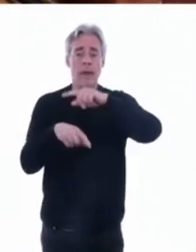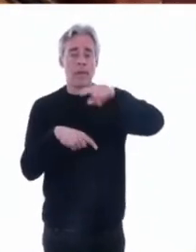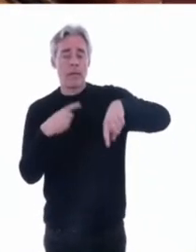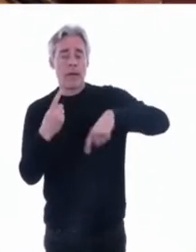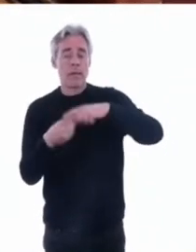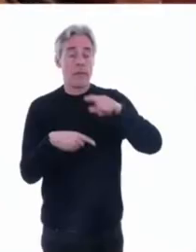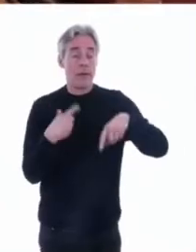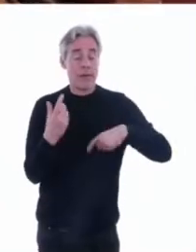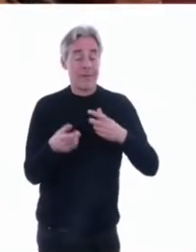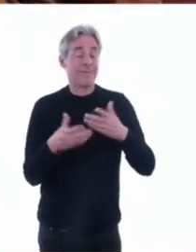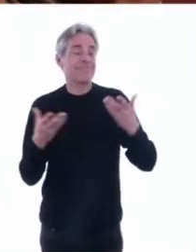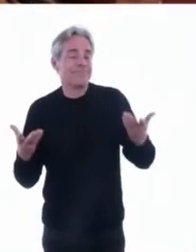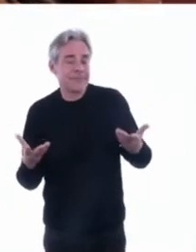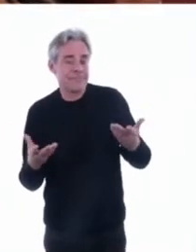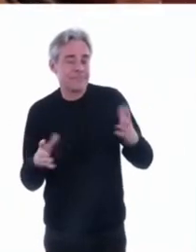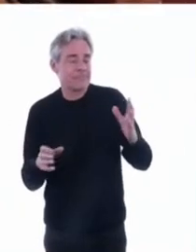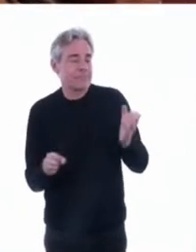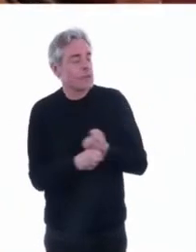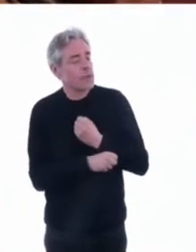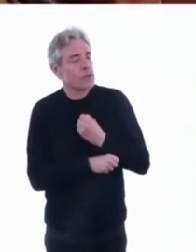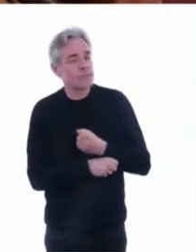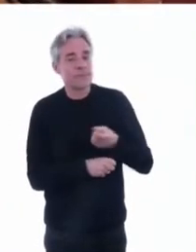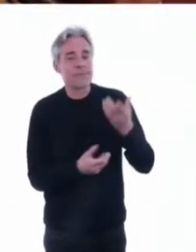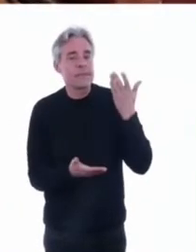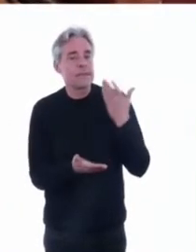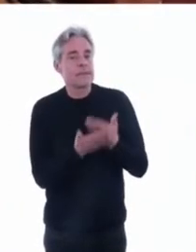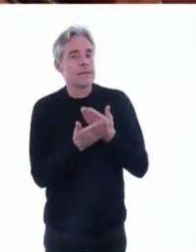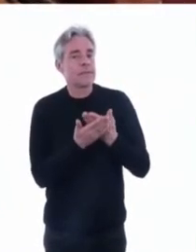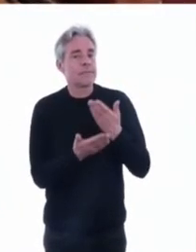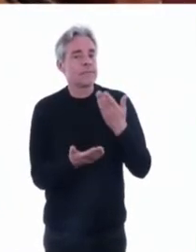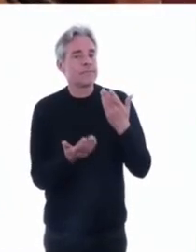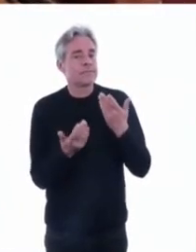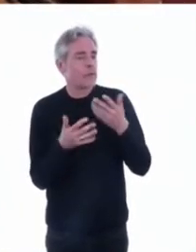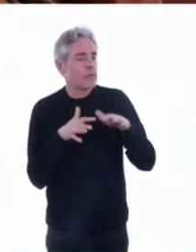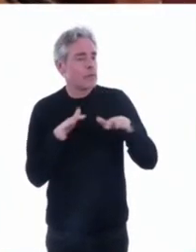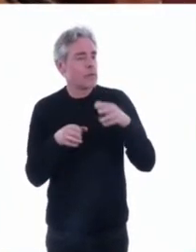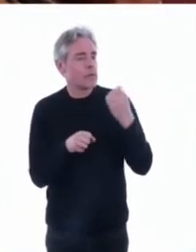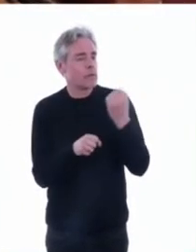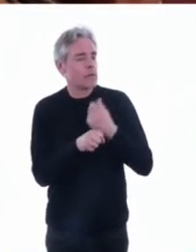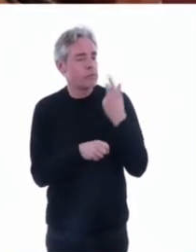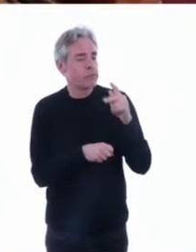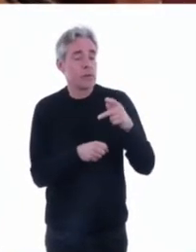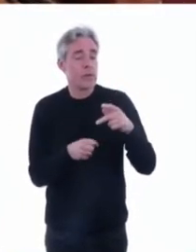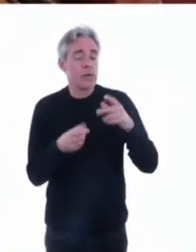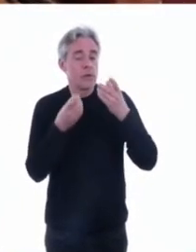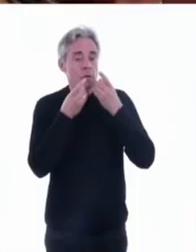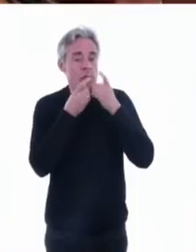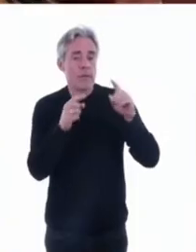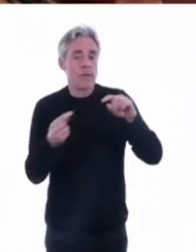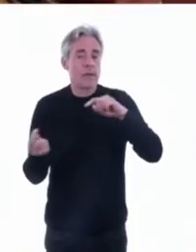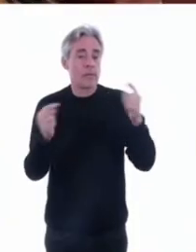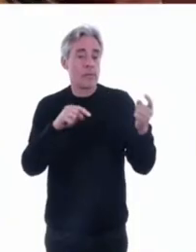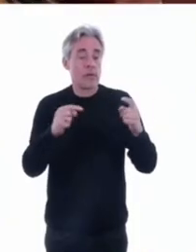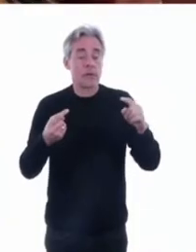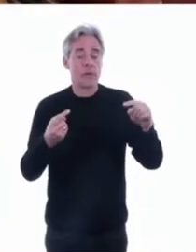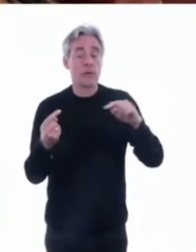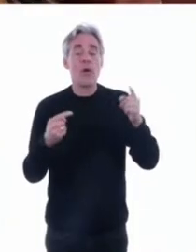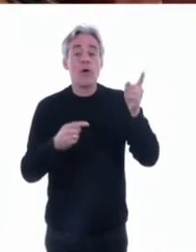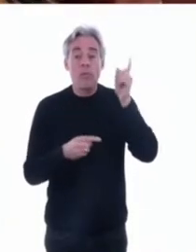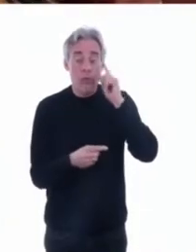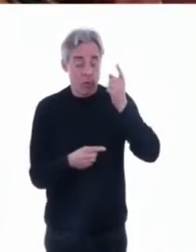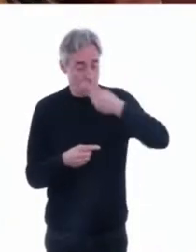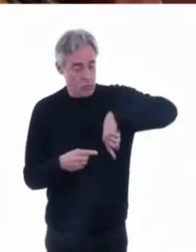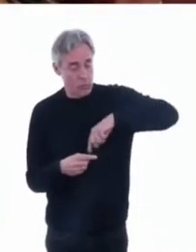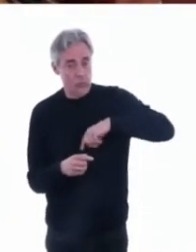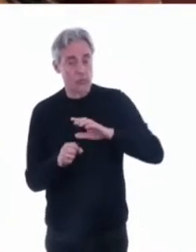écrit. Et ça incarne aussi, il me semble, votre façon d'envisager le débat démocratique. Parce que par-delà ce que nous sommes